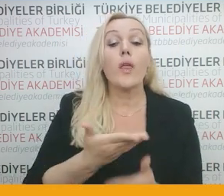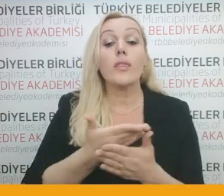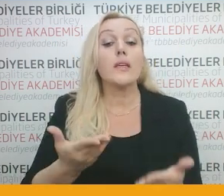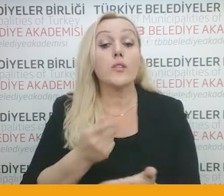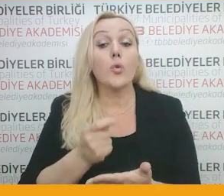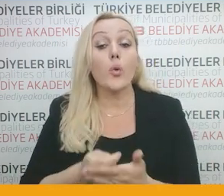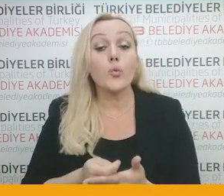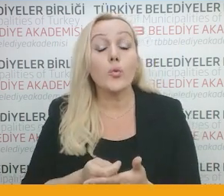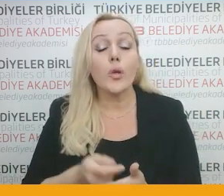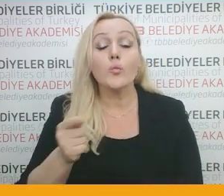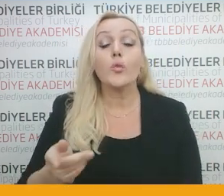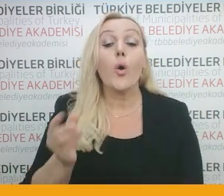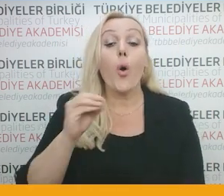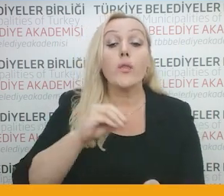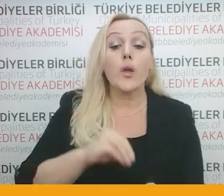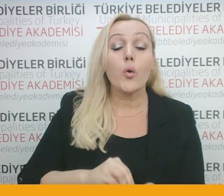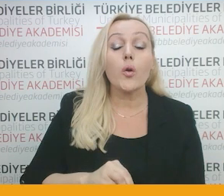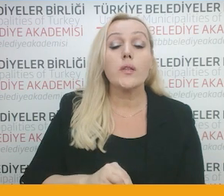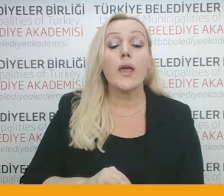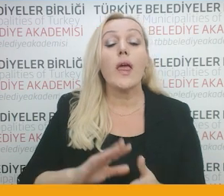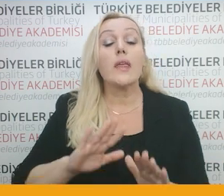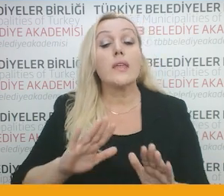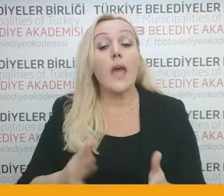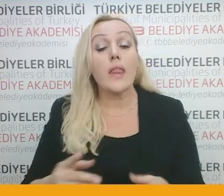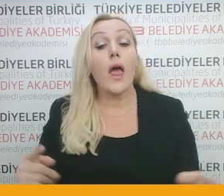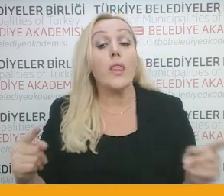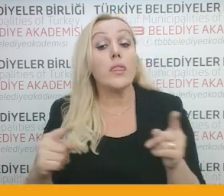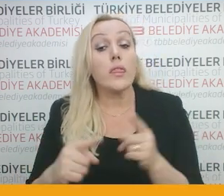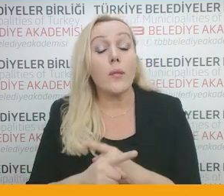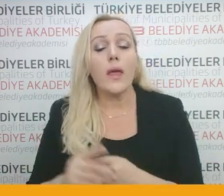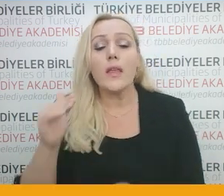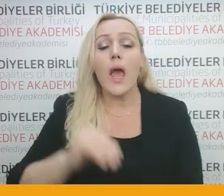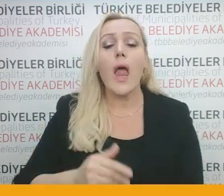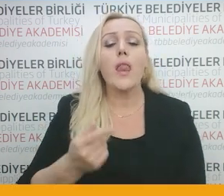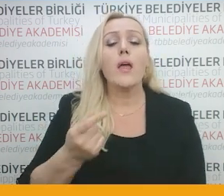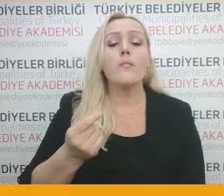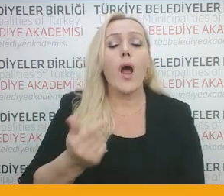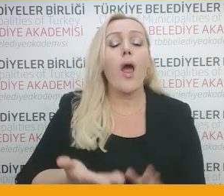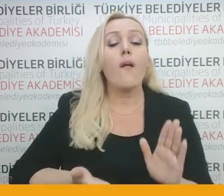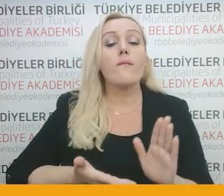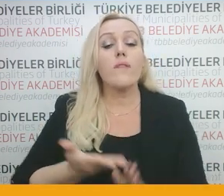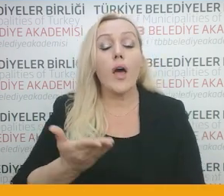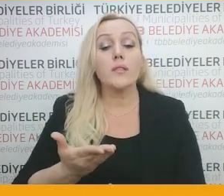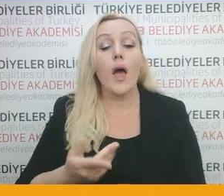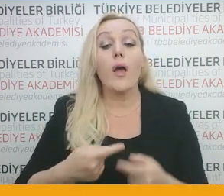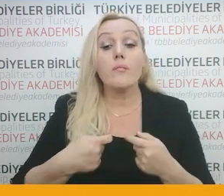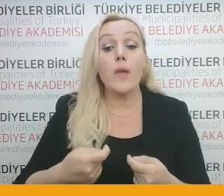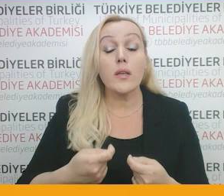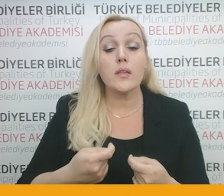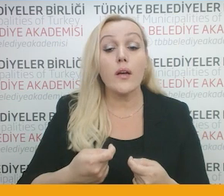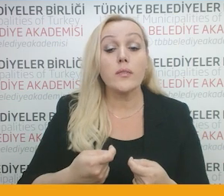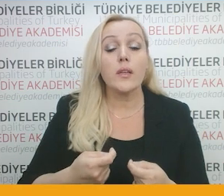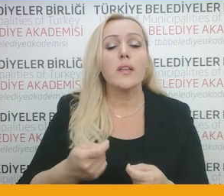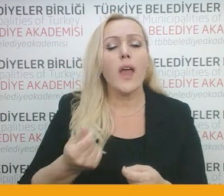ediyoruz? Bunu ortaya koyuyoruz. Veya tam tersi gelirimiz giderimizden fazlaysa bu fazlayı nasıl değerlendiriyoruz? Bunu